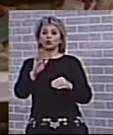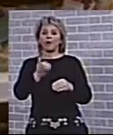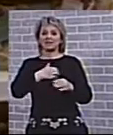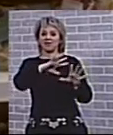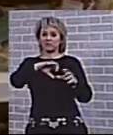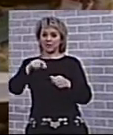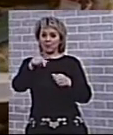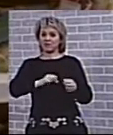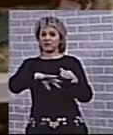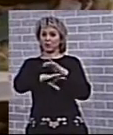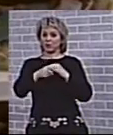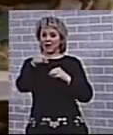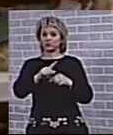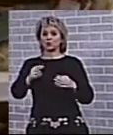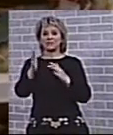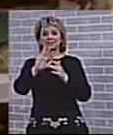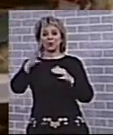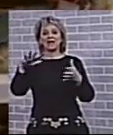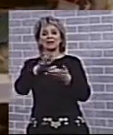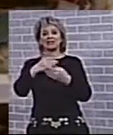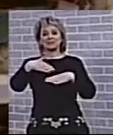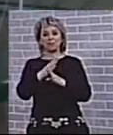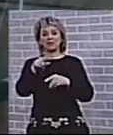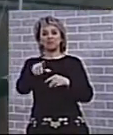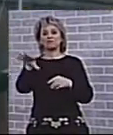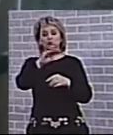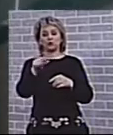хотели вынести, что стекла разбиты и все.